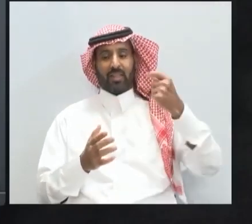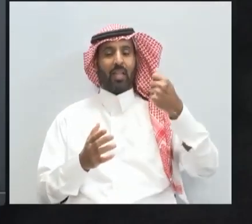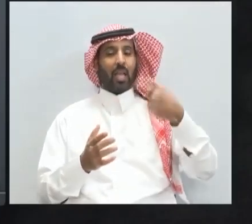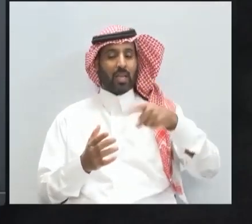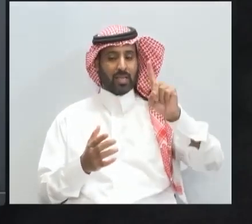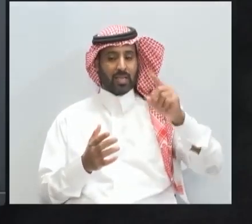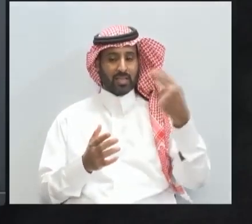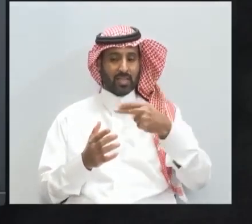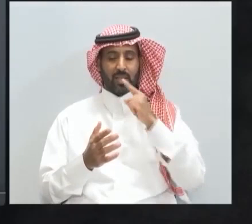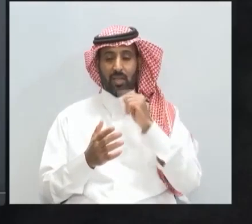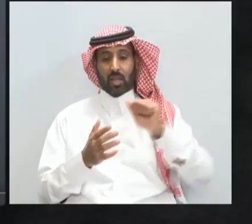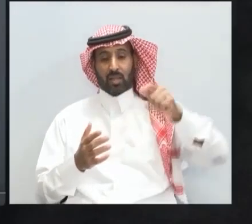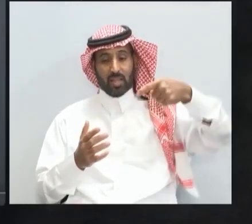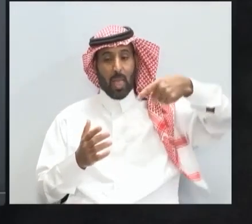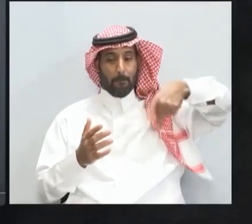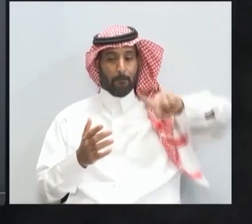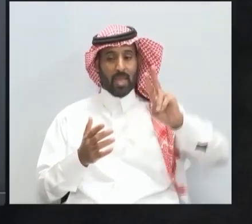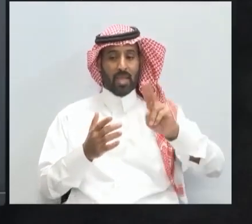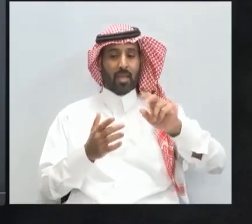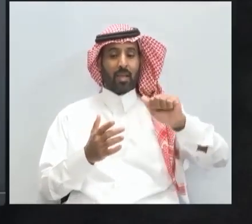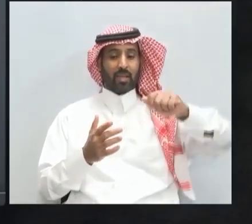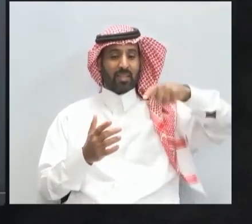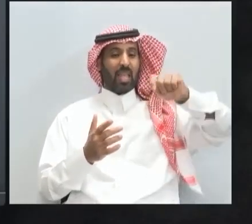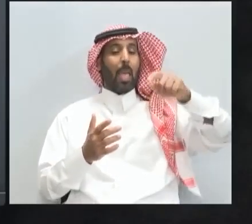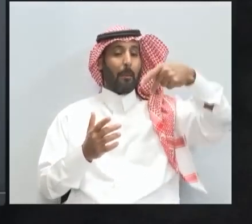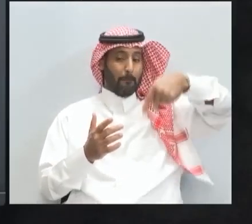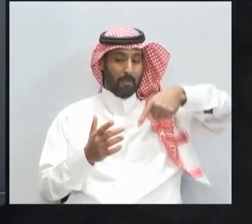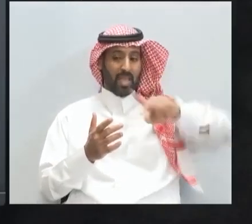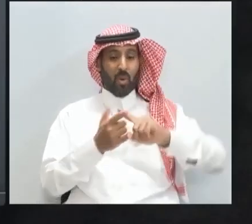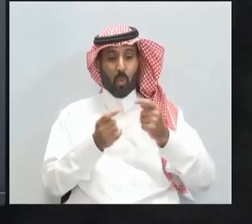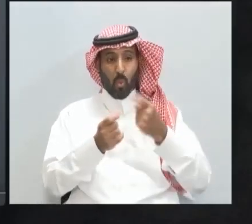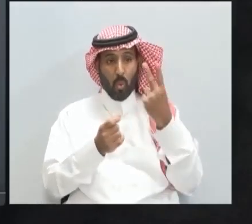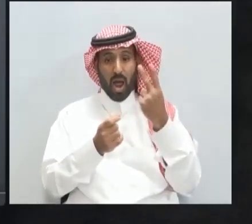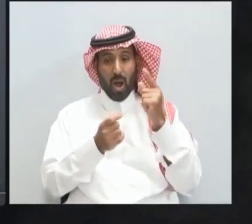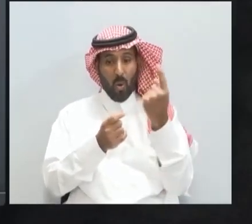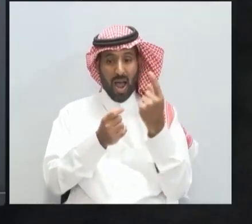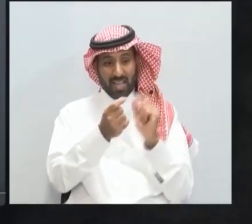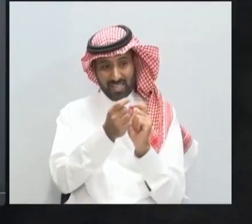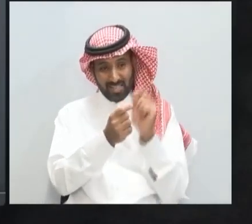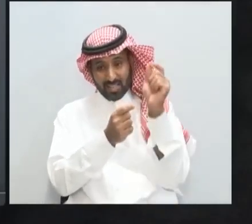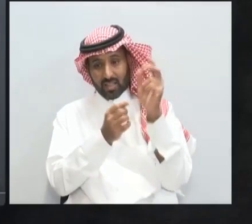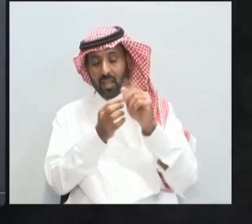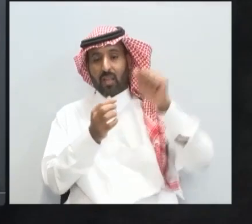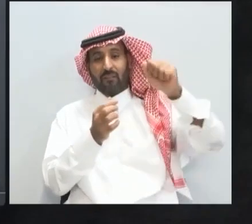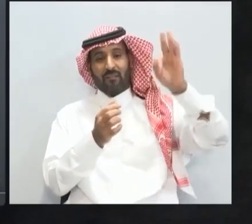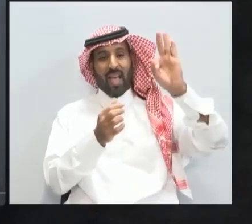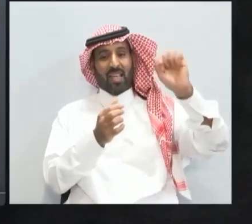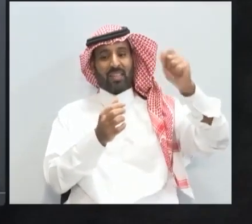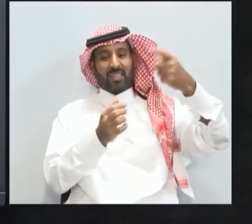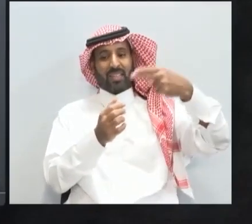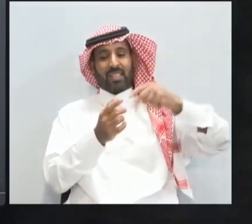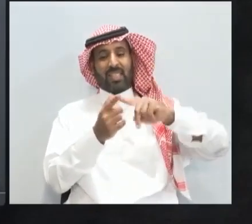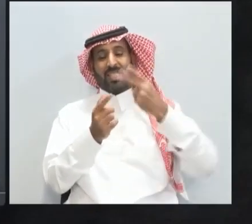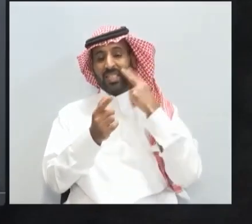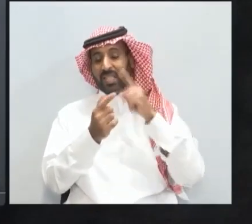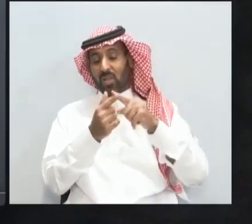عندما تبع الاي تي بي ظهر معنا هنا خروج جزيء واحد من الاي تي بي كذلك على مستوى الفات اتش خرج معنا جزيء واحد